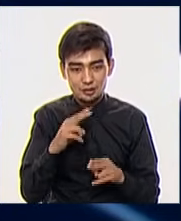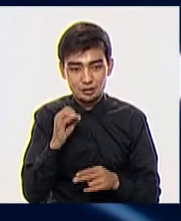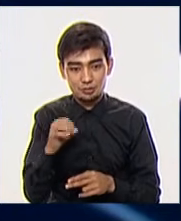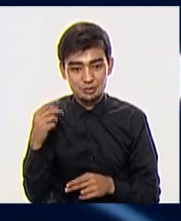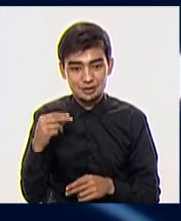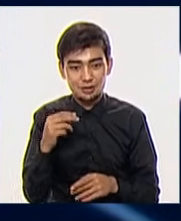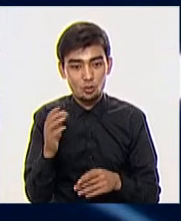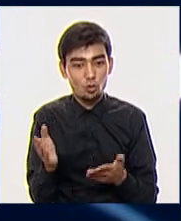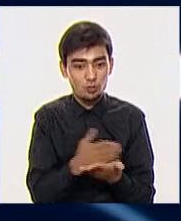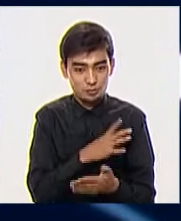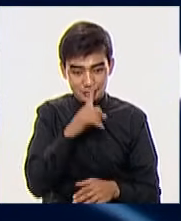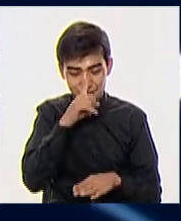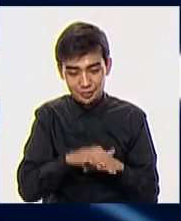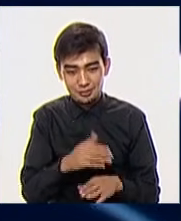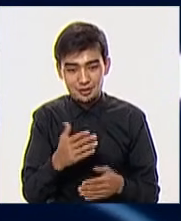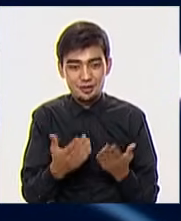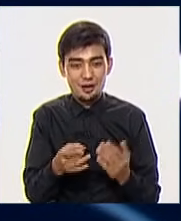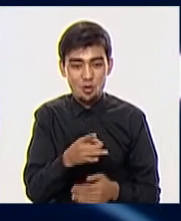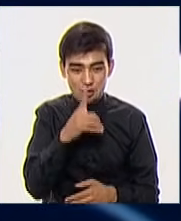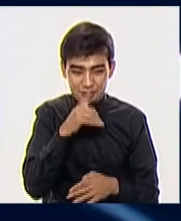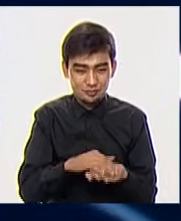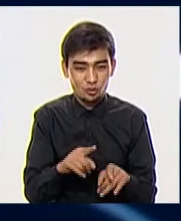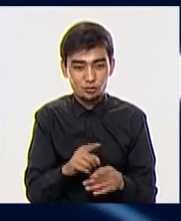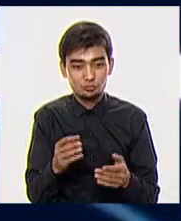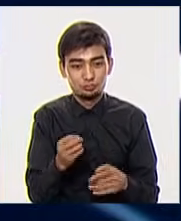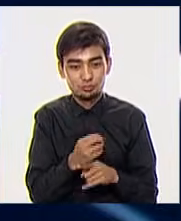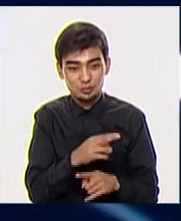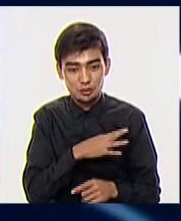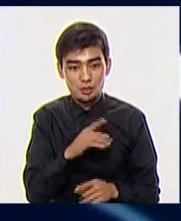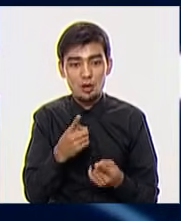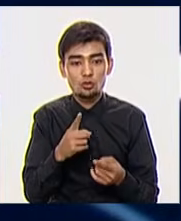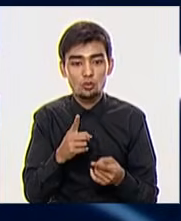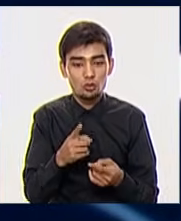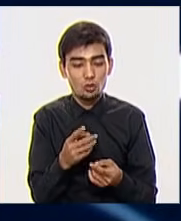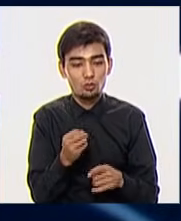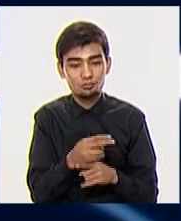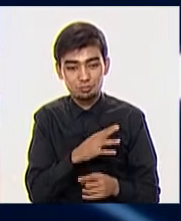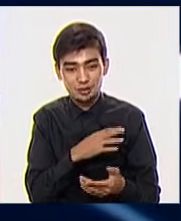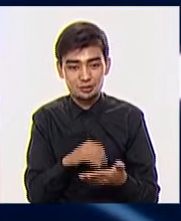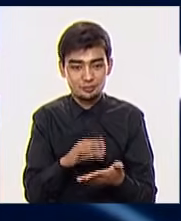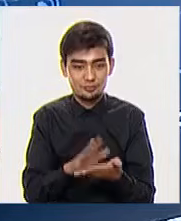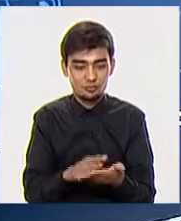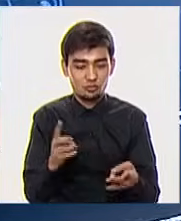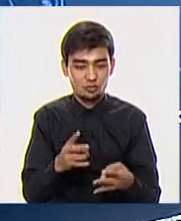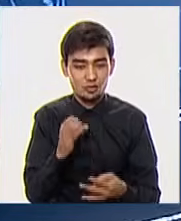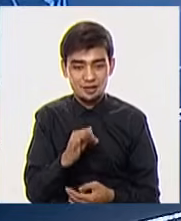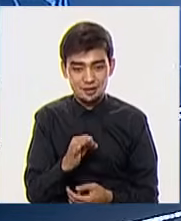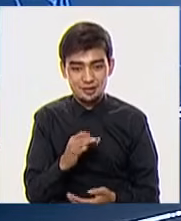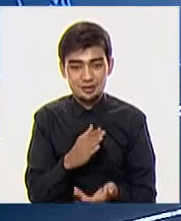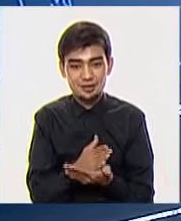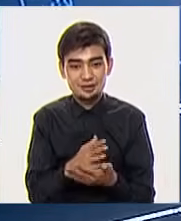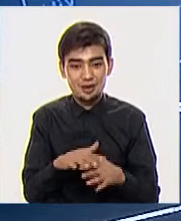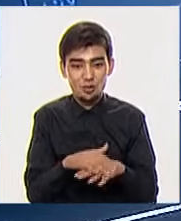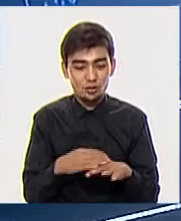біреулерді алып тастаса, әкімдер болсын, қаланың ауданы әкімдері болсын, міндетті түрде жазу керек те, неліктен алып тасталған? Бізде ол жоқ. Қысқасы, естірте үкімет бар да,